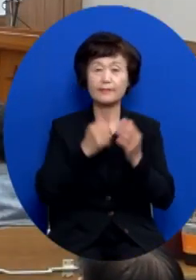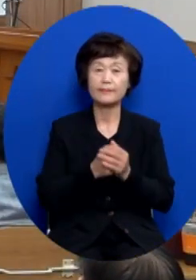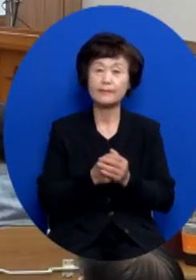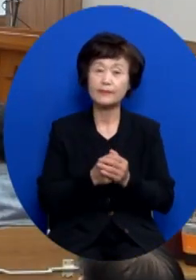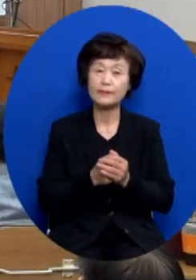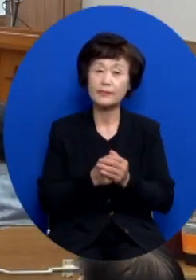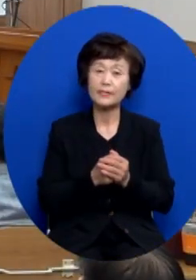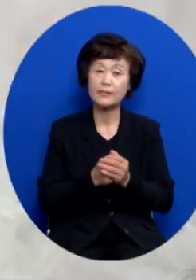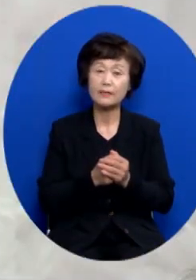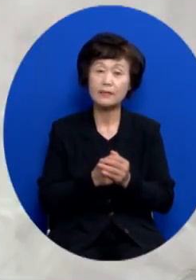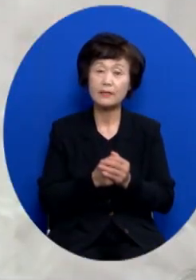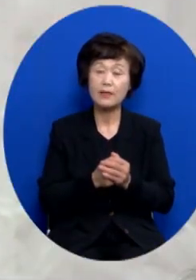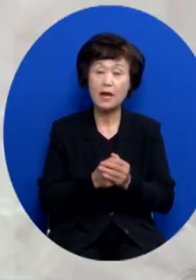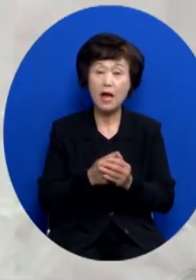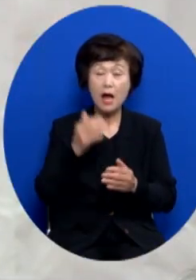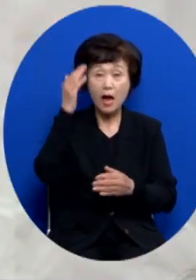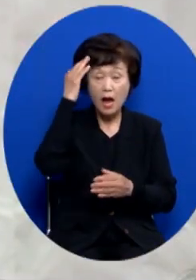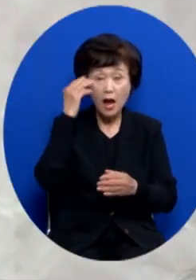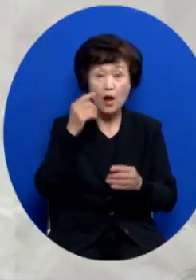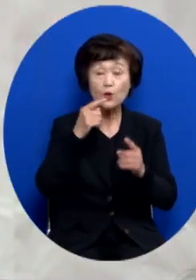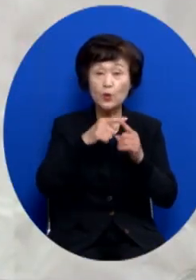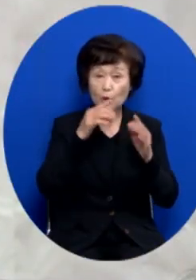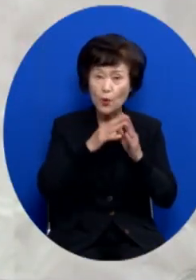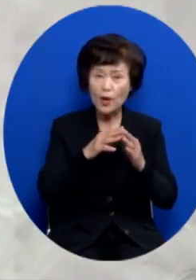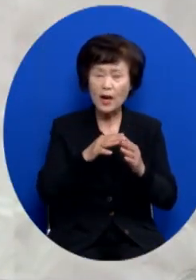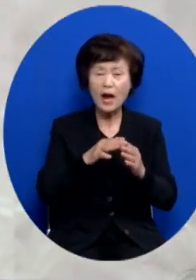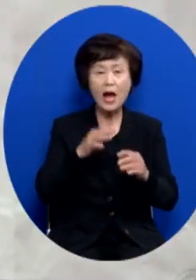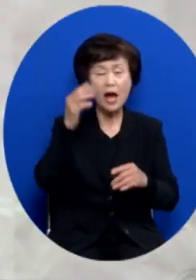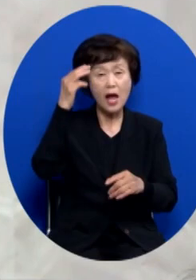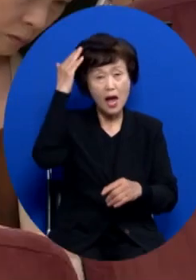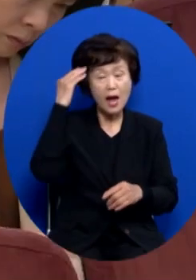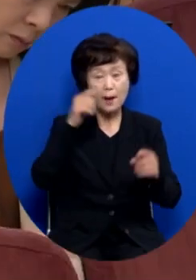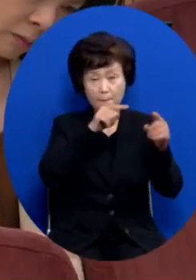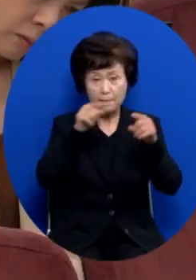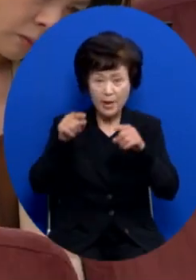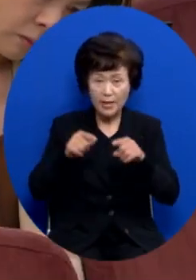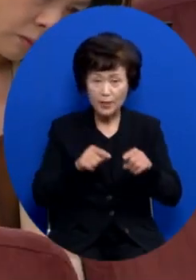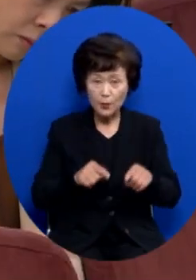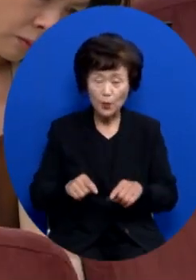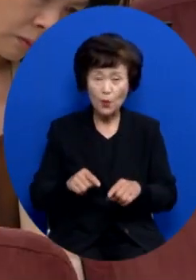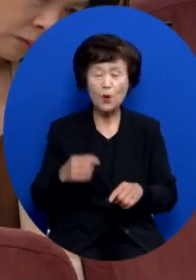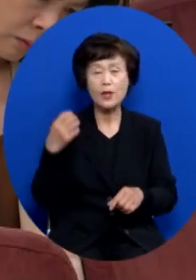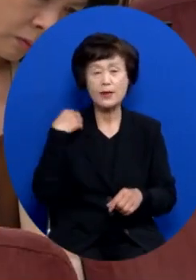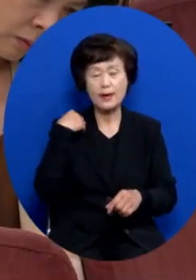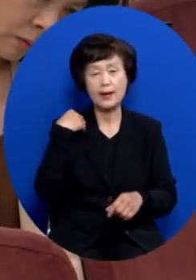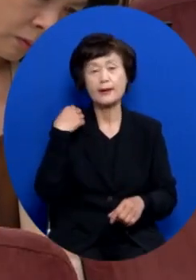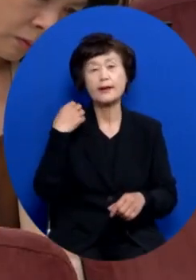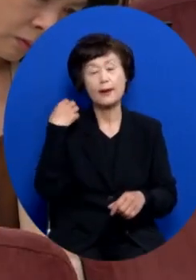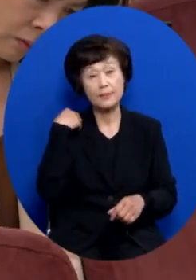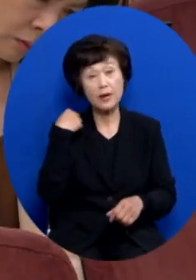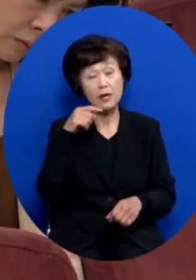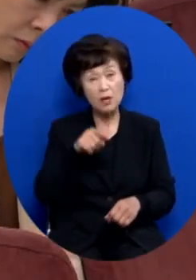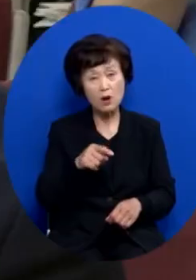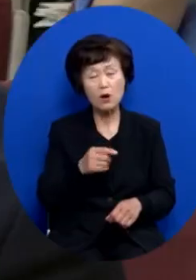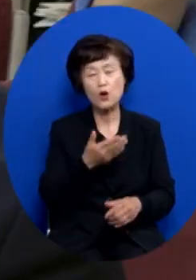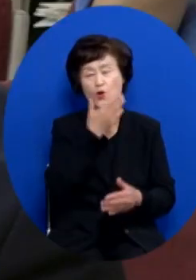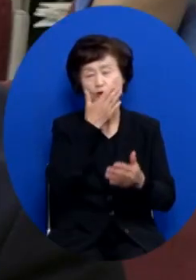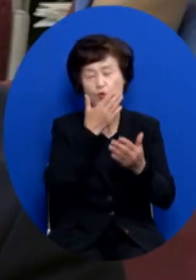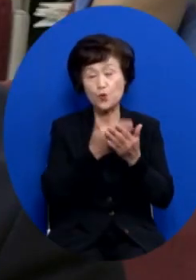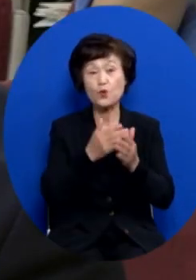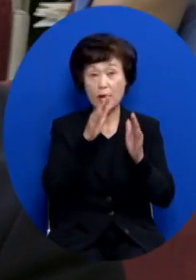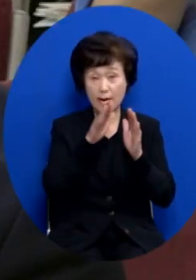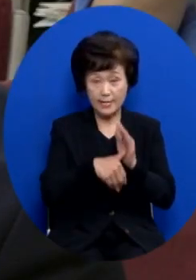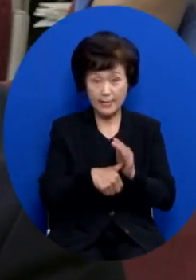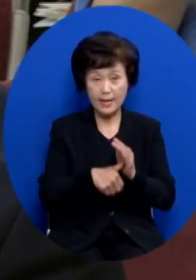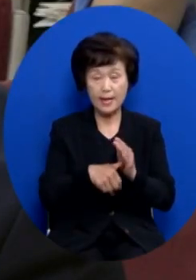미목 이동규 대표는 한국교회가 한반도의 평화와 화해를 촉진하는 역할을 감당하는 것이 그 어느 때보다 중요하다며